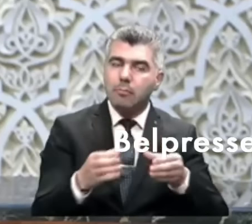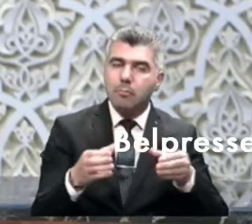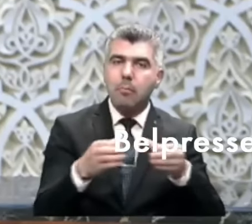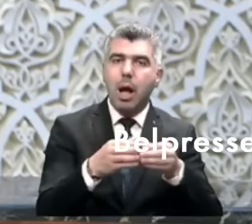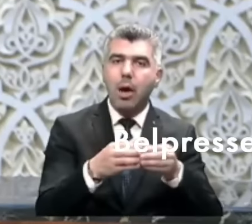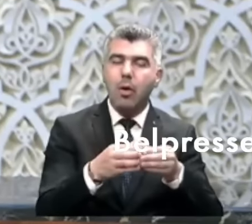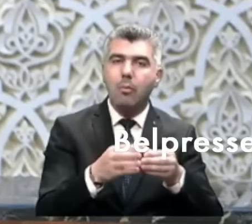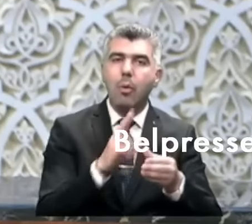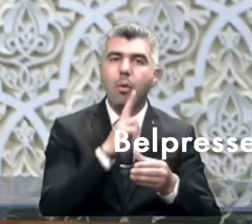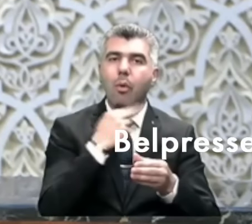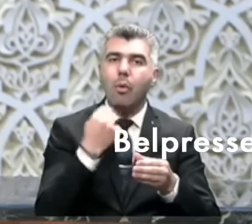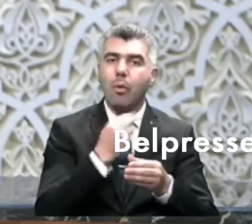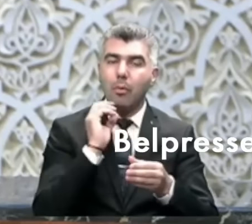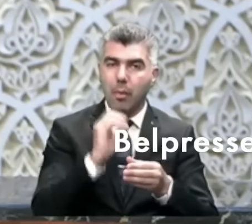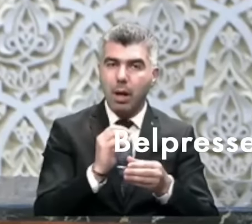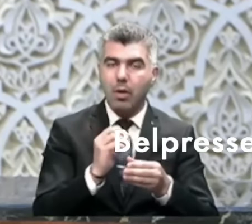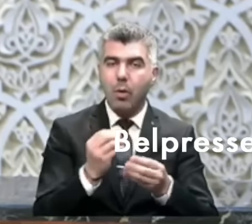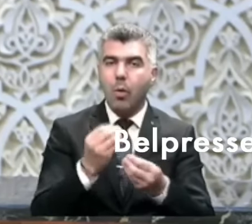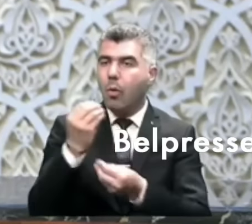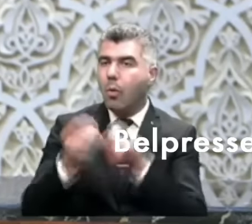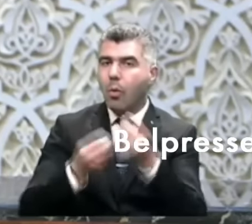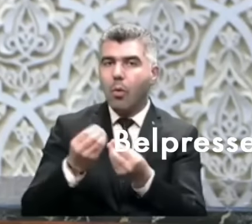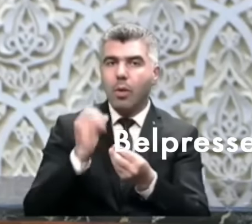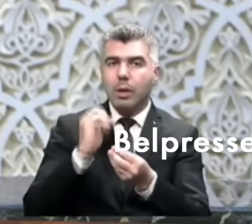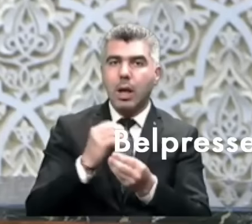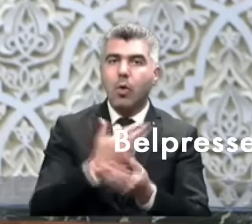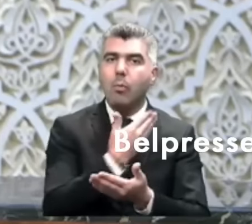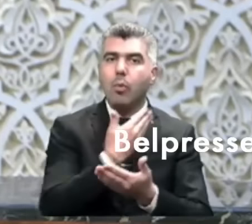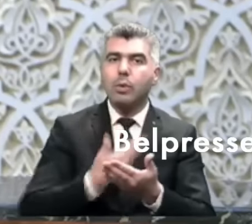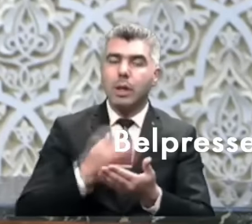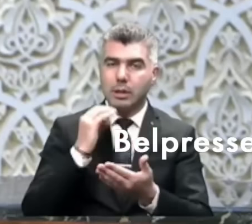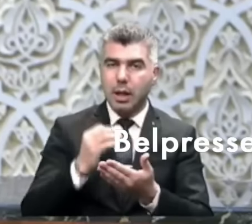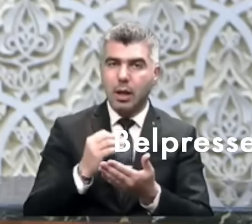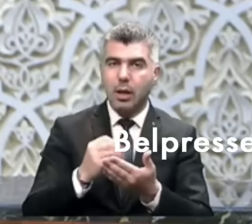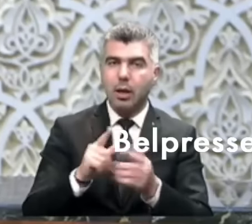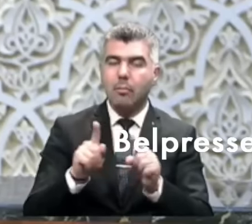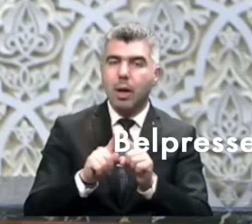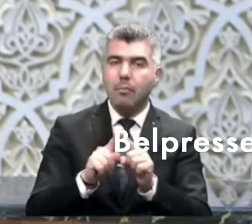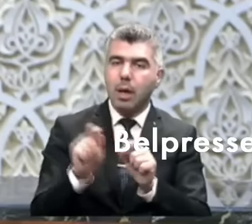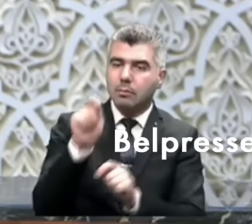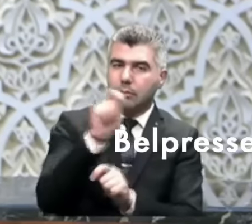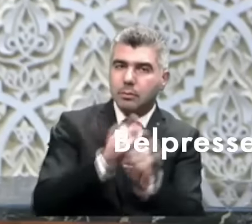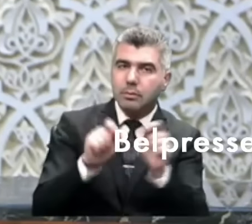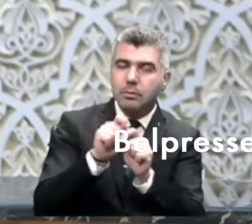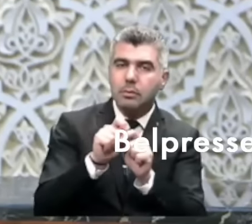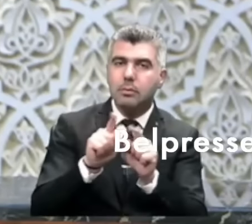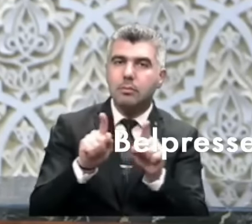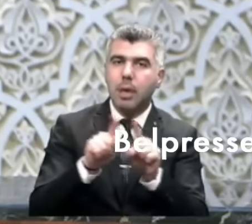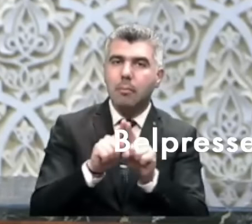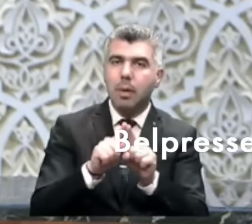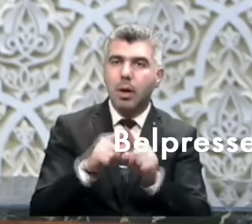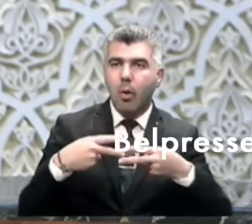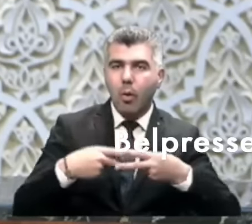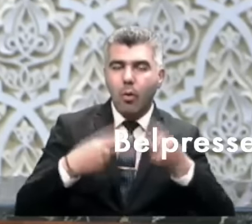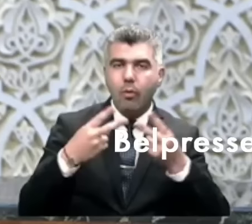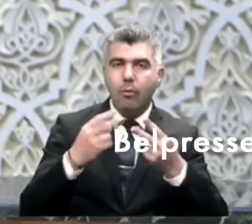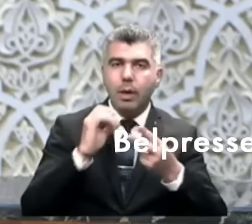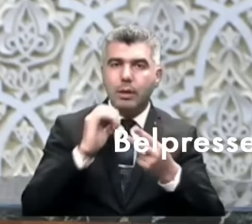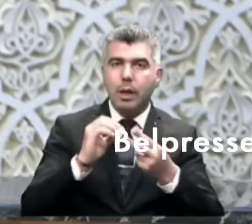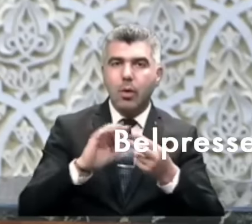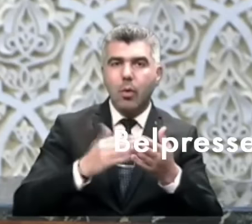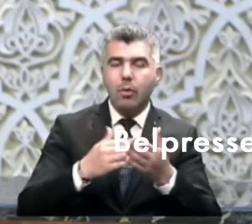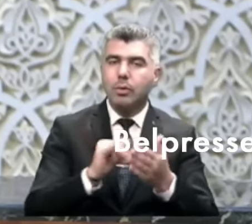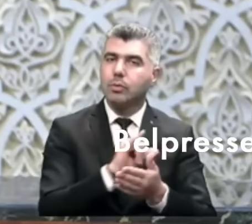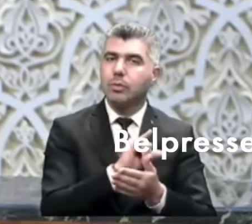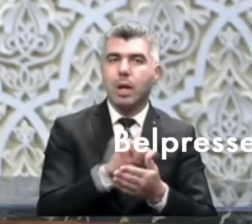الحكومه او مؤسسات عموميه او ان يجبر على اعتماد صياغه فيها نوع من التجريح او تجم منها